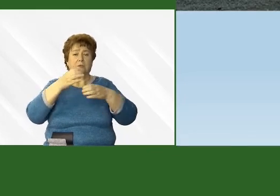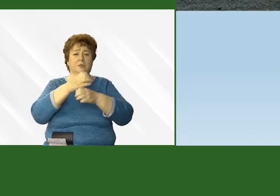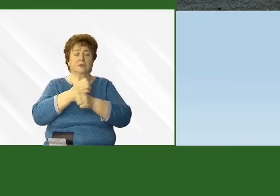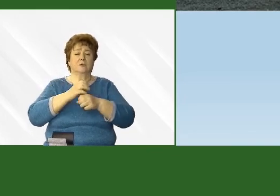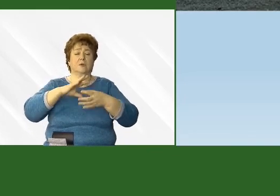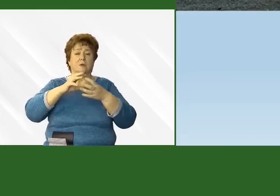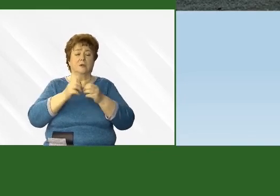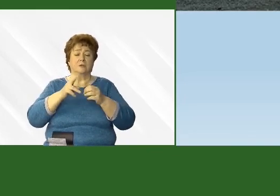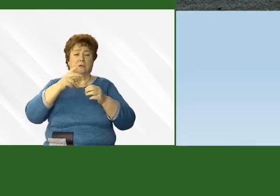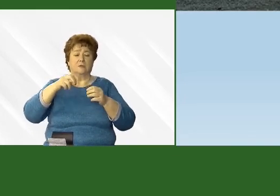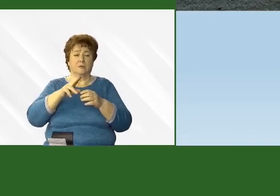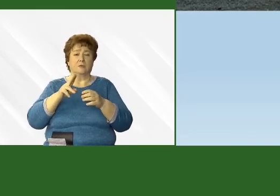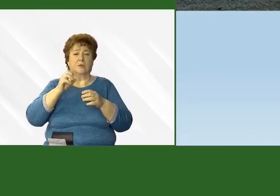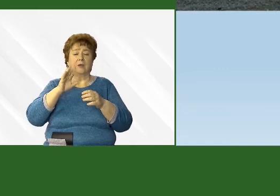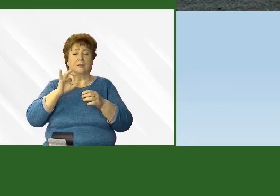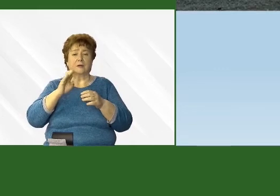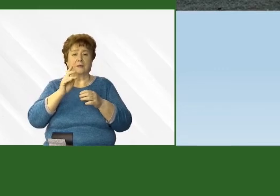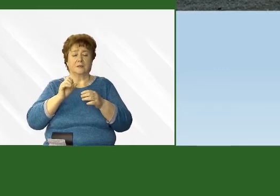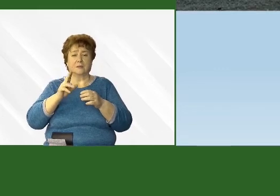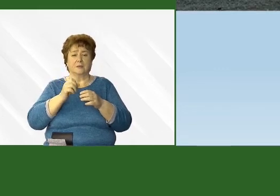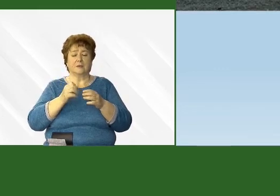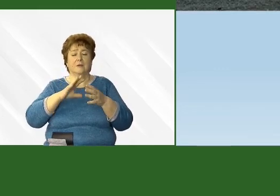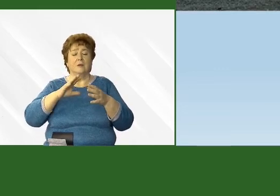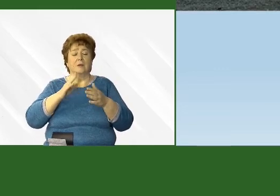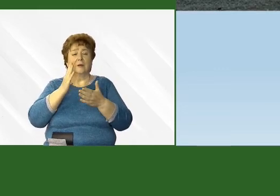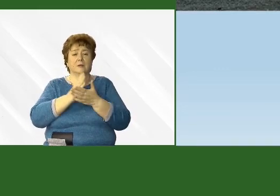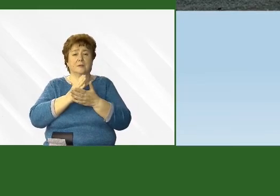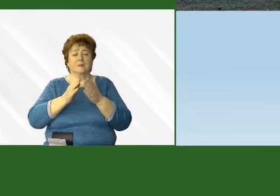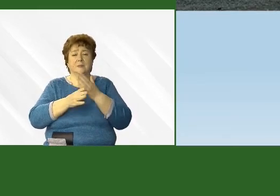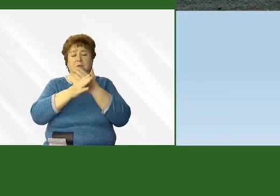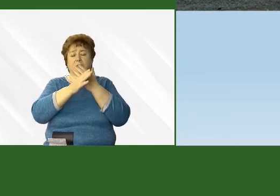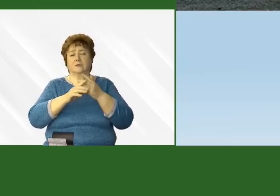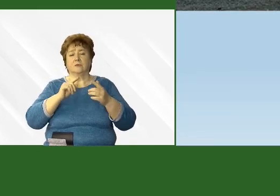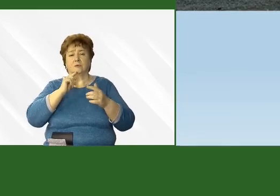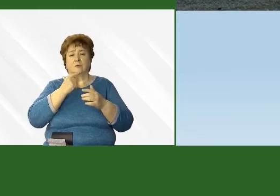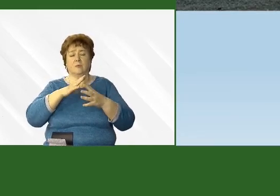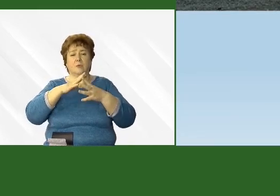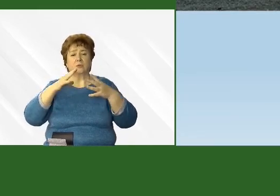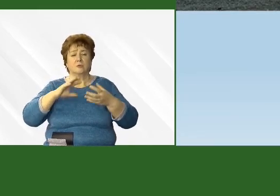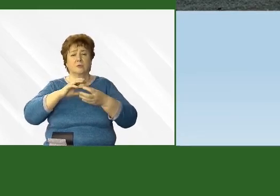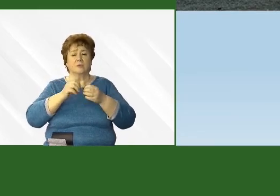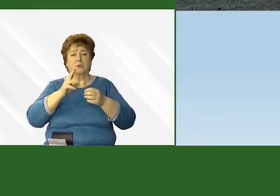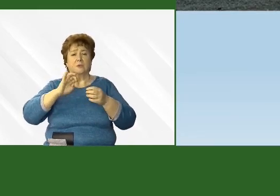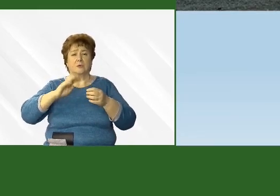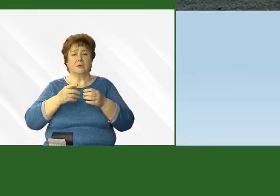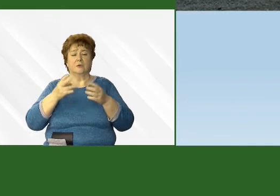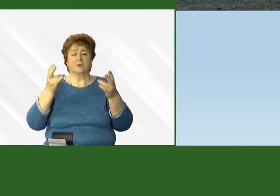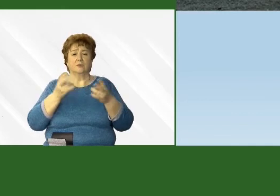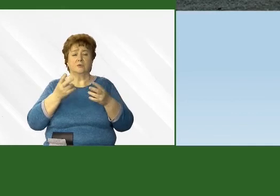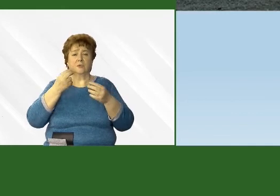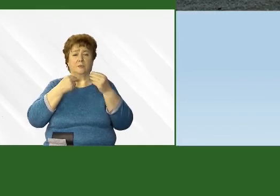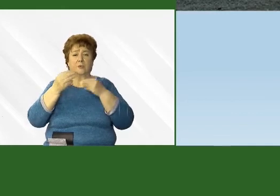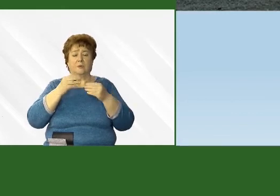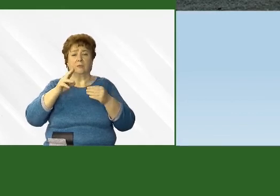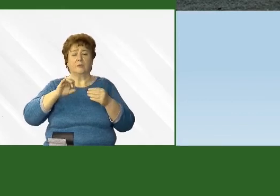уменьшению количества льда в Антарктиде, становится все сложнее поддерживать большое количество криля, нужное для